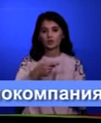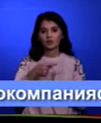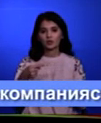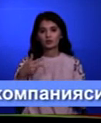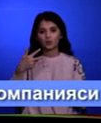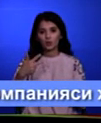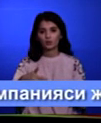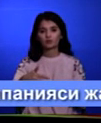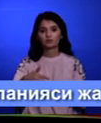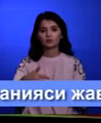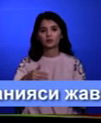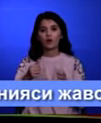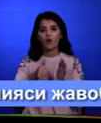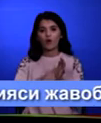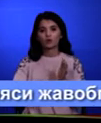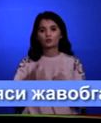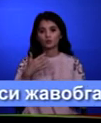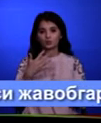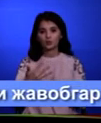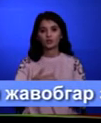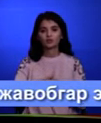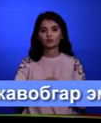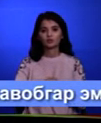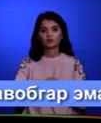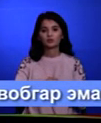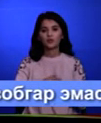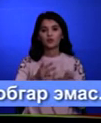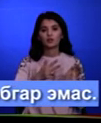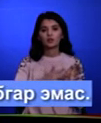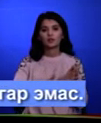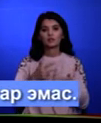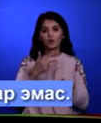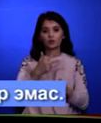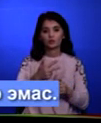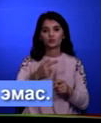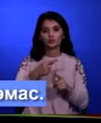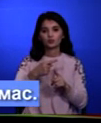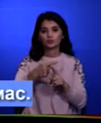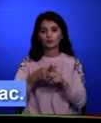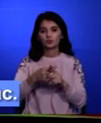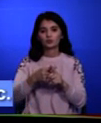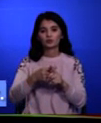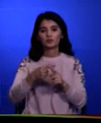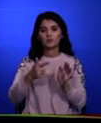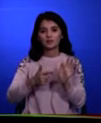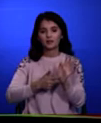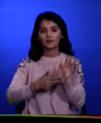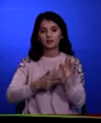ning ayirmasi 65, 83 bilan 7 ning